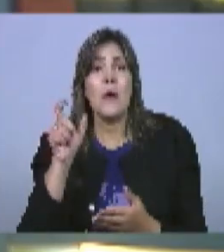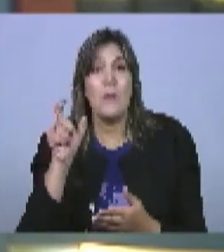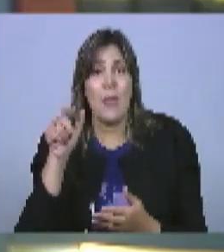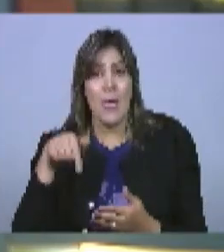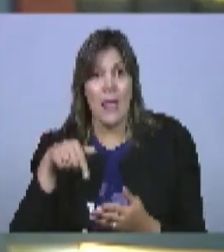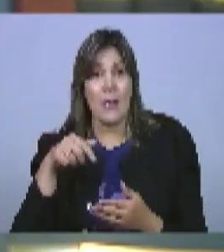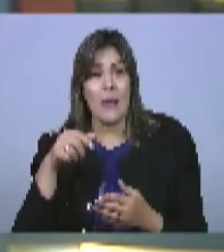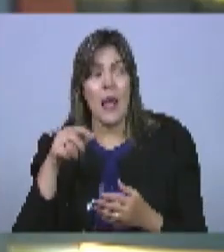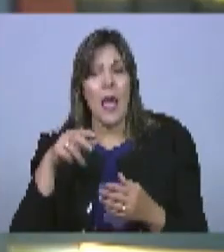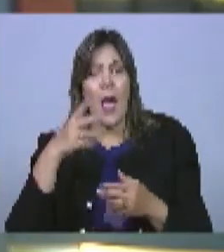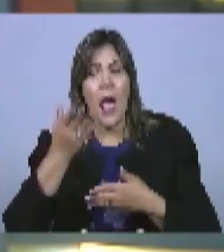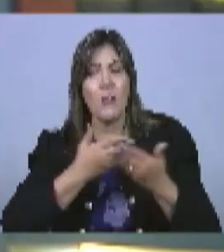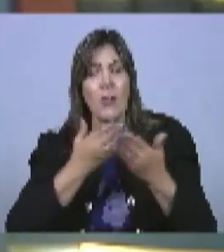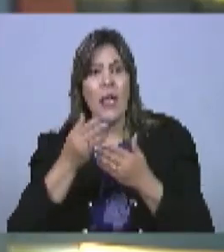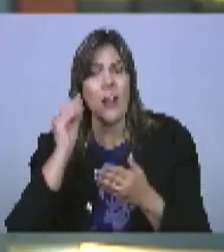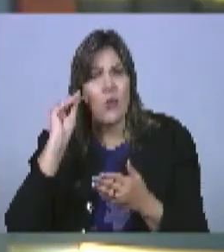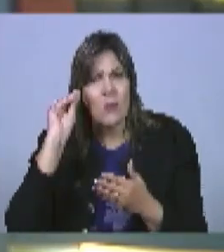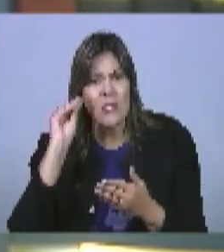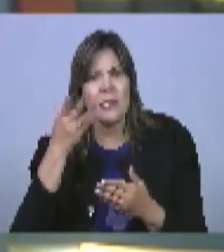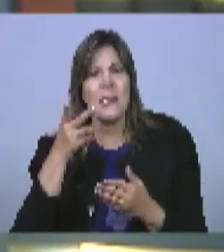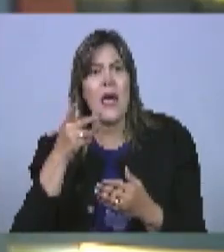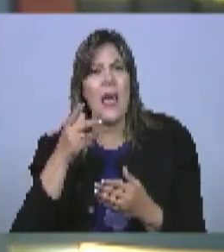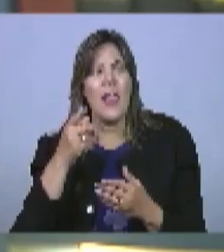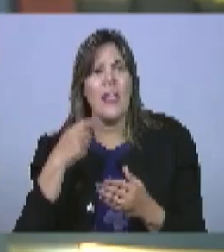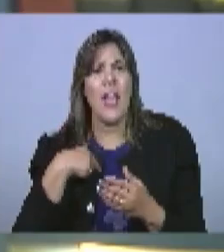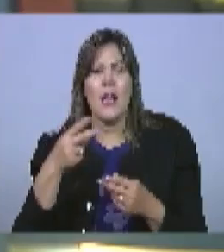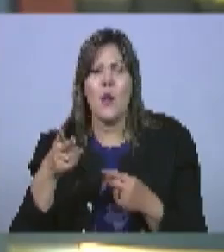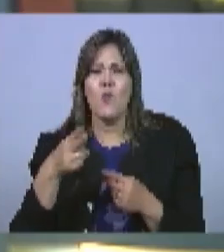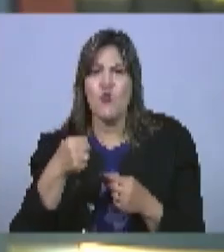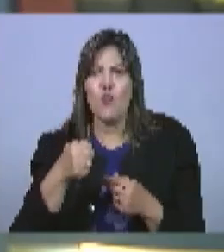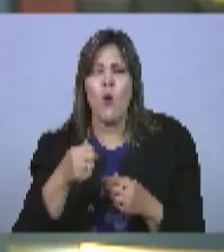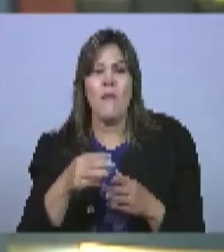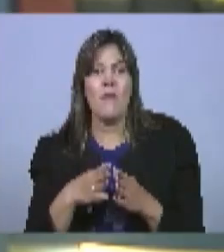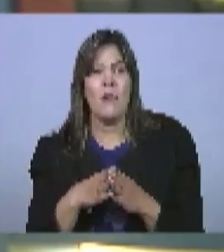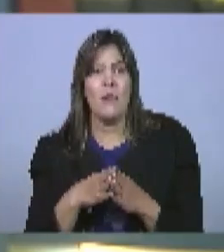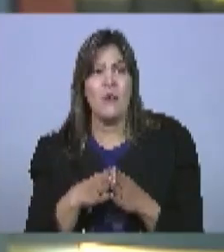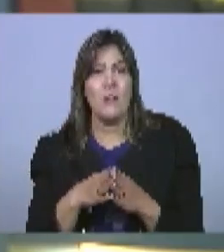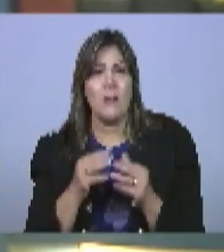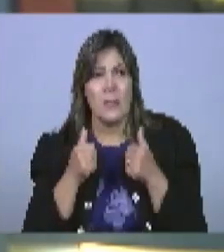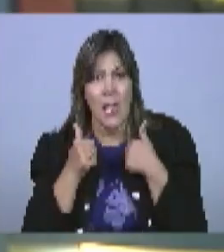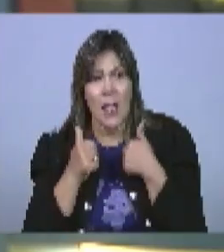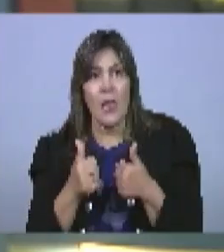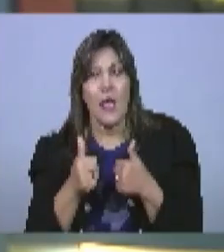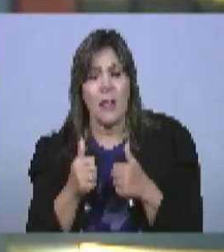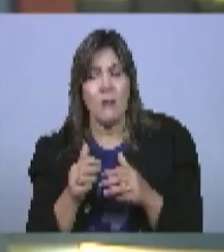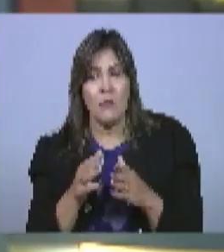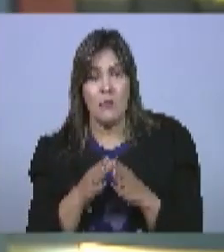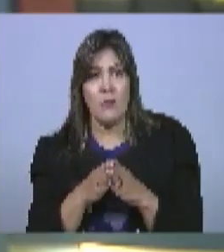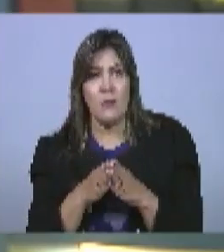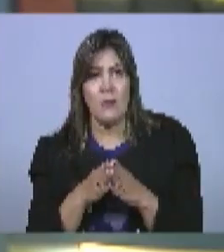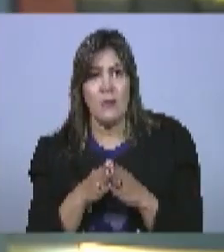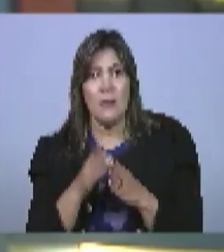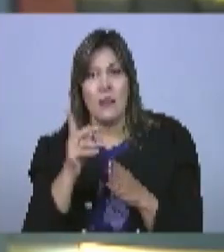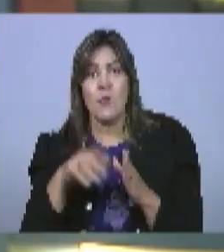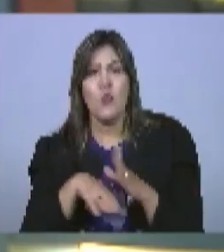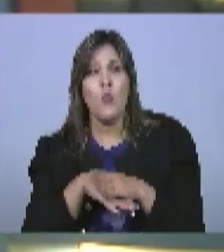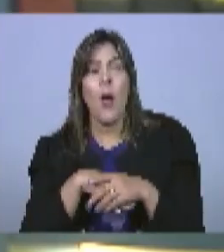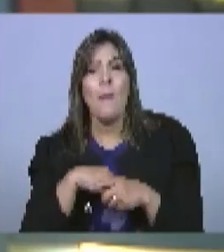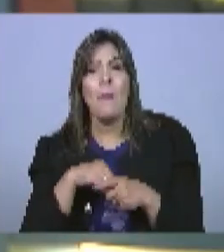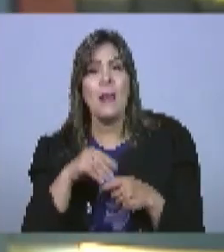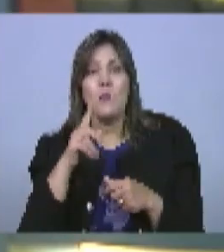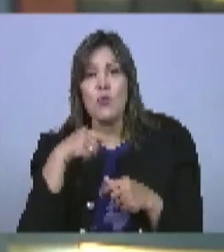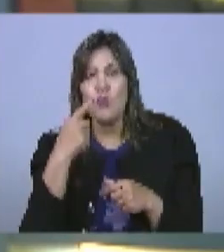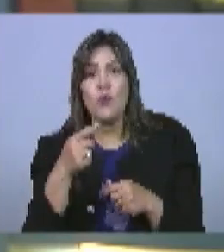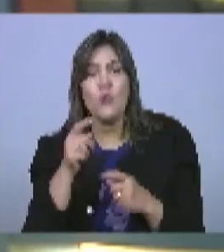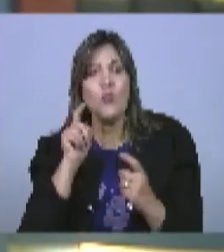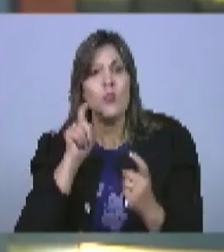دي اهانه كبيره جدا ونحن لا نقبل هذا طب كويس يعني دي ما فيهوش مشكله طب انتوا ليه عمالين تنتقدوا كنتوا